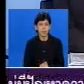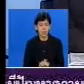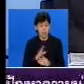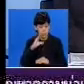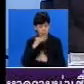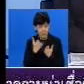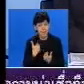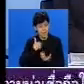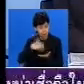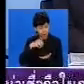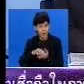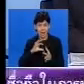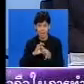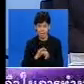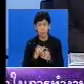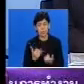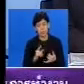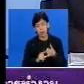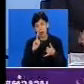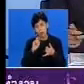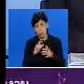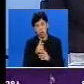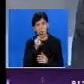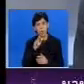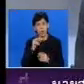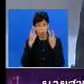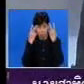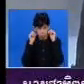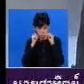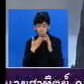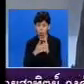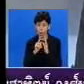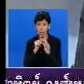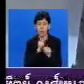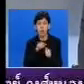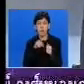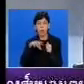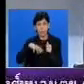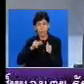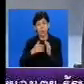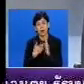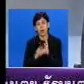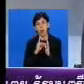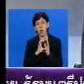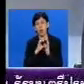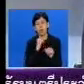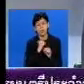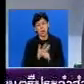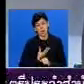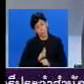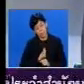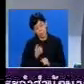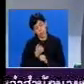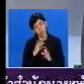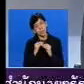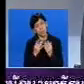าวพักเข้ามานี้นะคะเรามาเริ่มกันที่การเสียชีวิตของนายกองค์การบริหารส่วนตำบลขอนแก่นอำเภอเมืองจังหวัดร้อยเอ็ดค่ะหัวใจวายเสียชีวิ